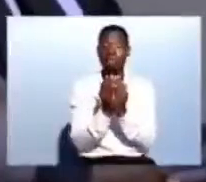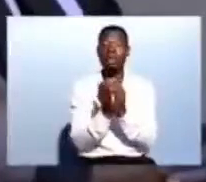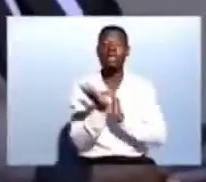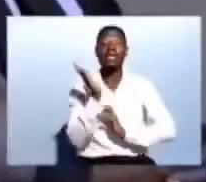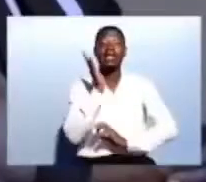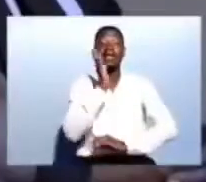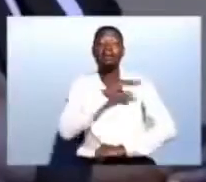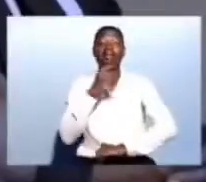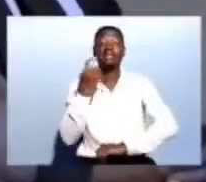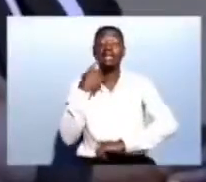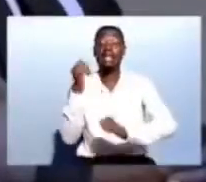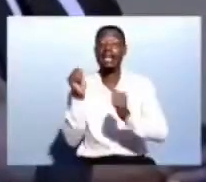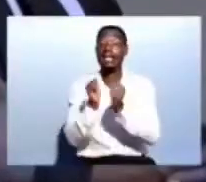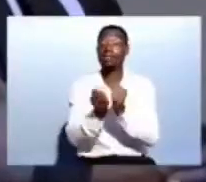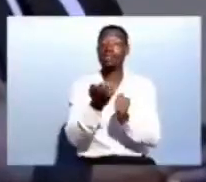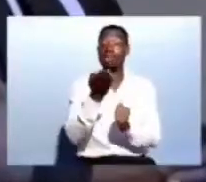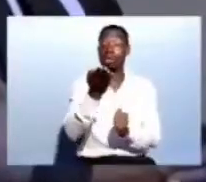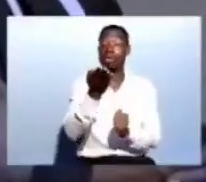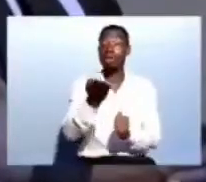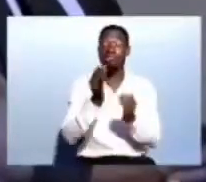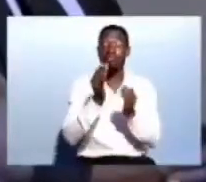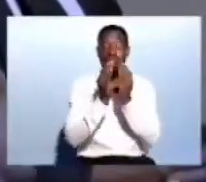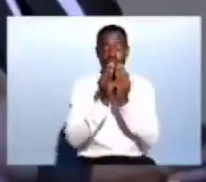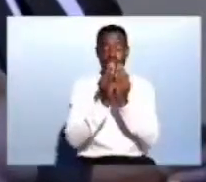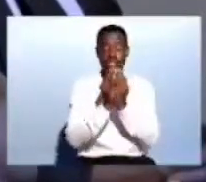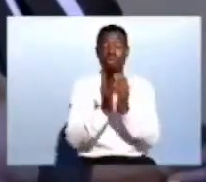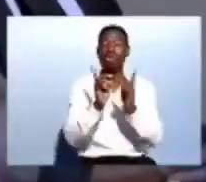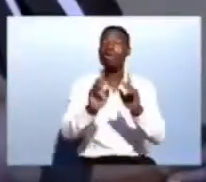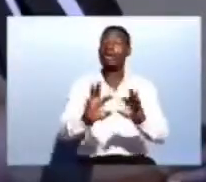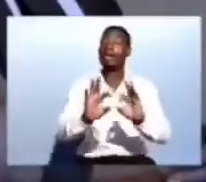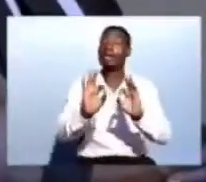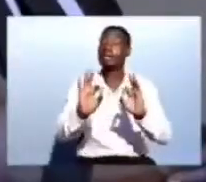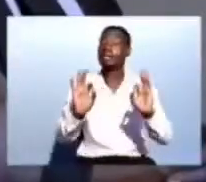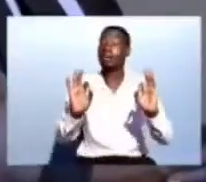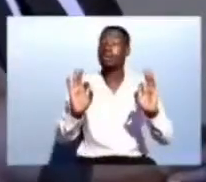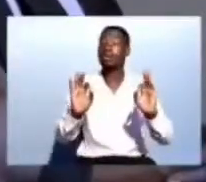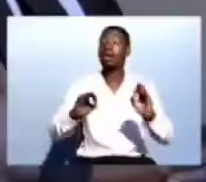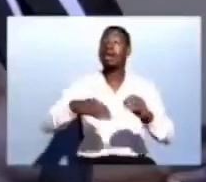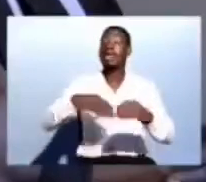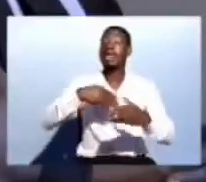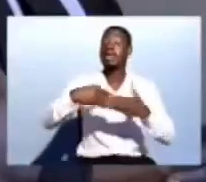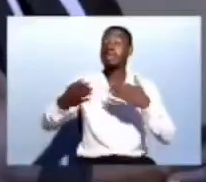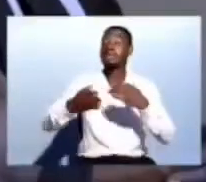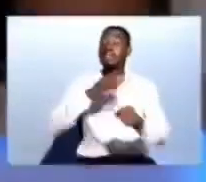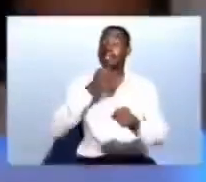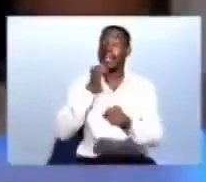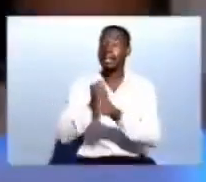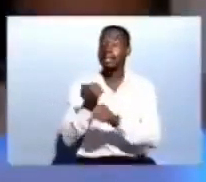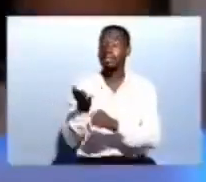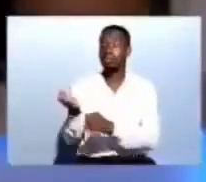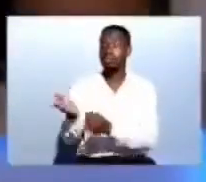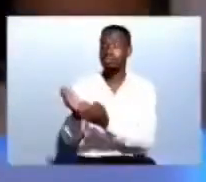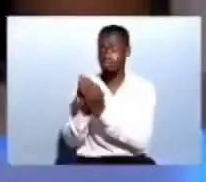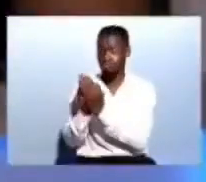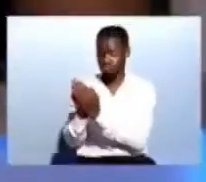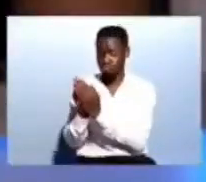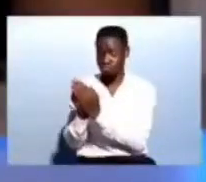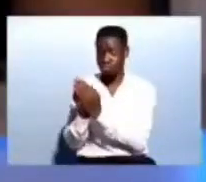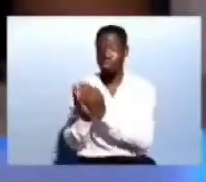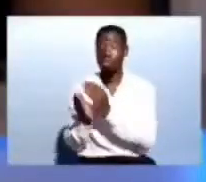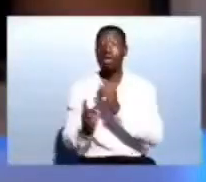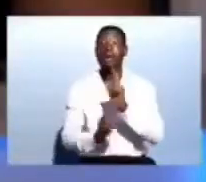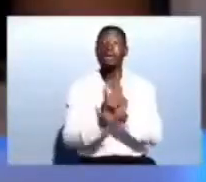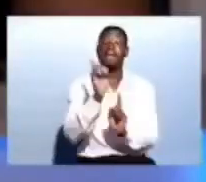Kwanza, maombi wewe unayeomba yanakuweka sawa wewe mwenyewe. Hatimaye yanafanya kazi kwa yule unayemuombea. Mti